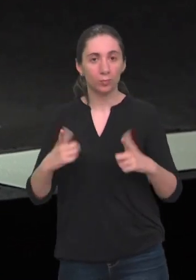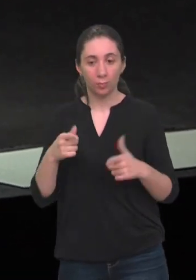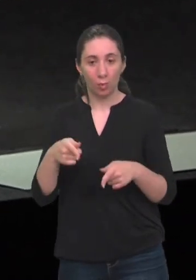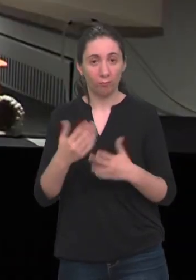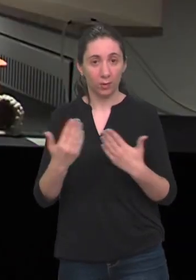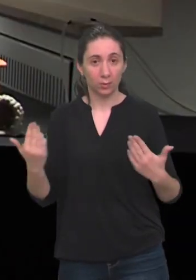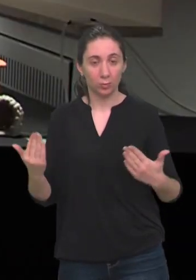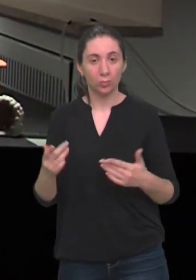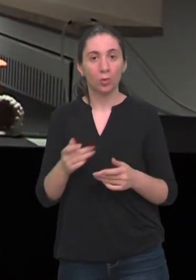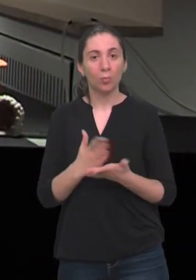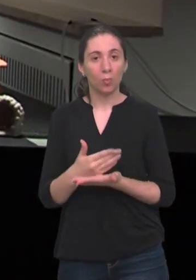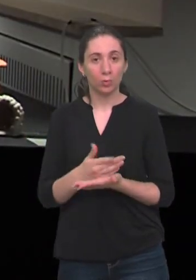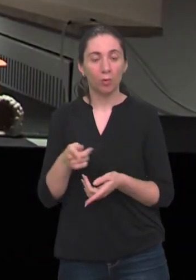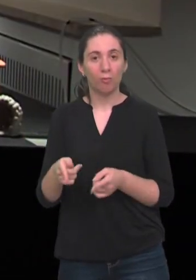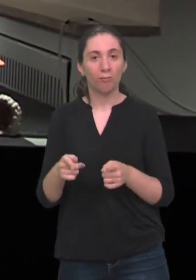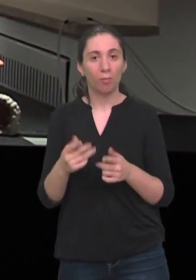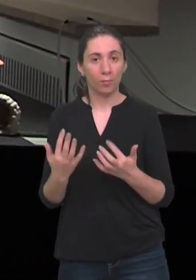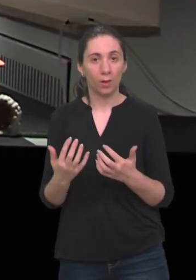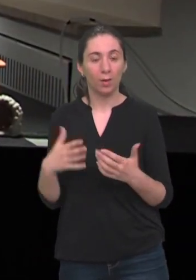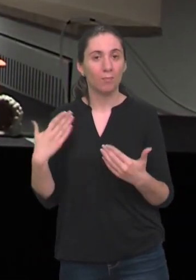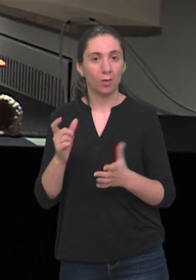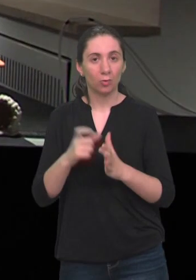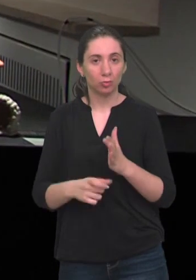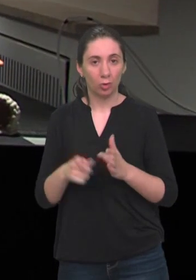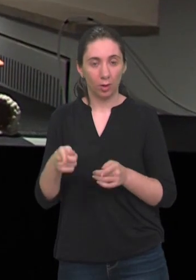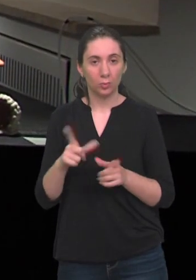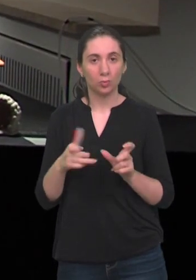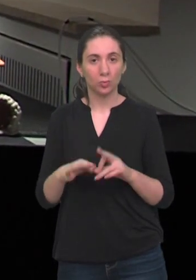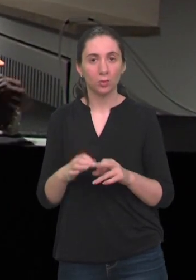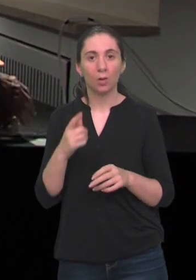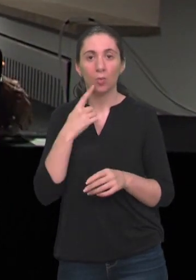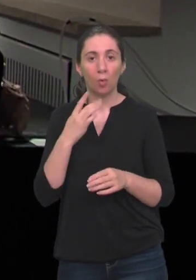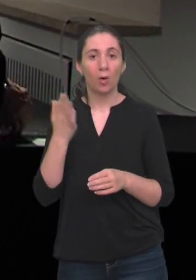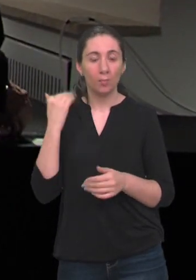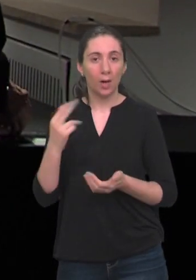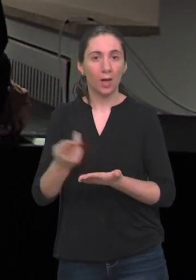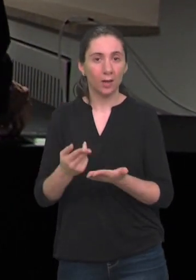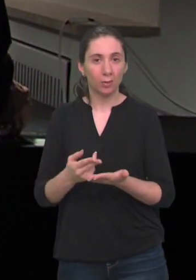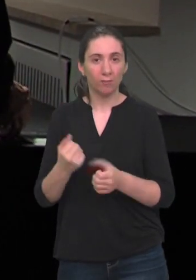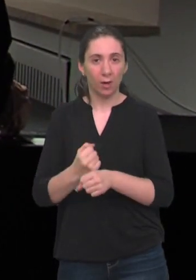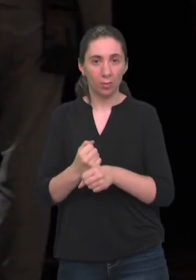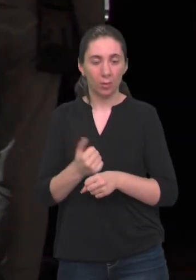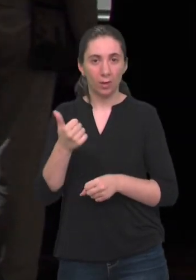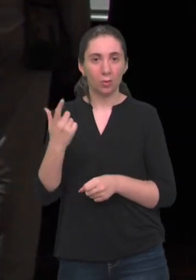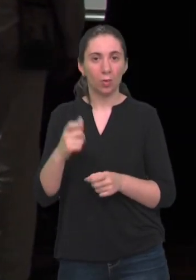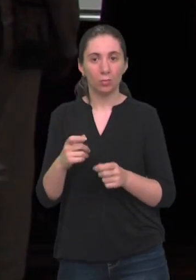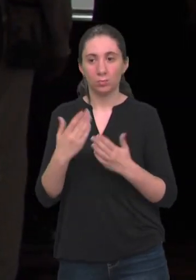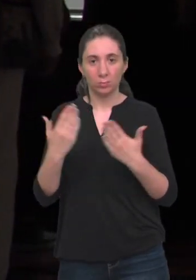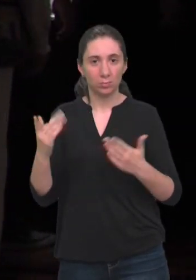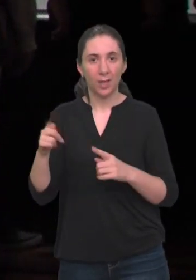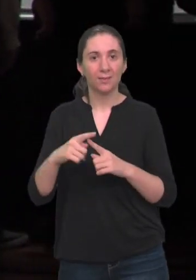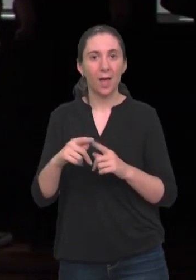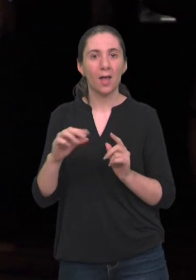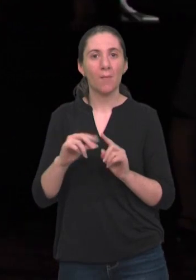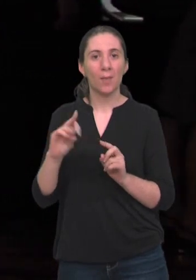izložbe podijelila je ovom prilikom mlada članica USKE koja je pohađala likovne radionice jedne od autorica izložbe Tanje